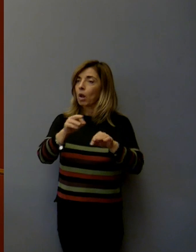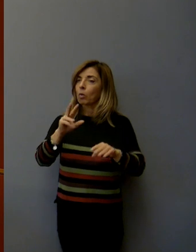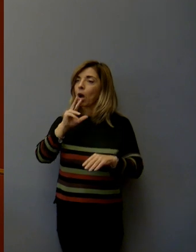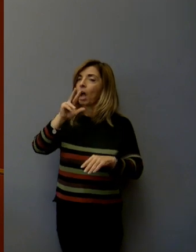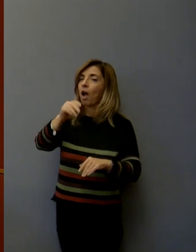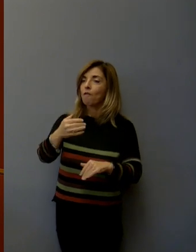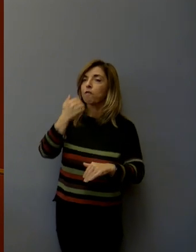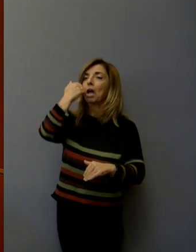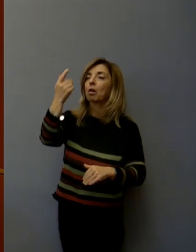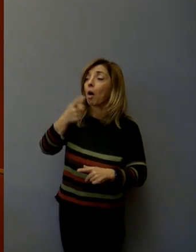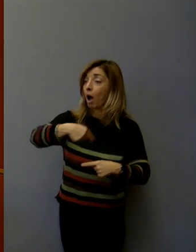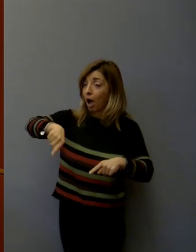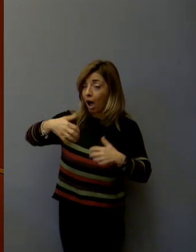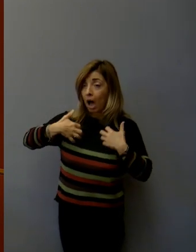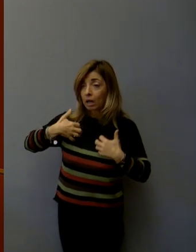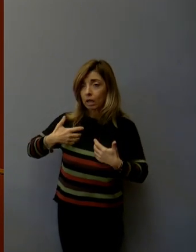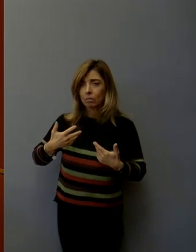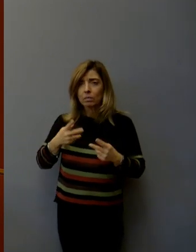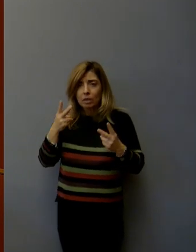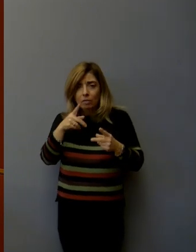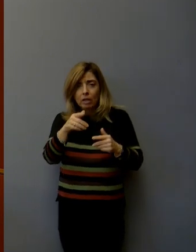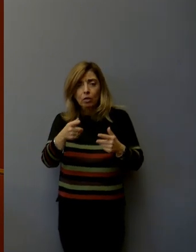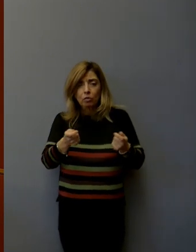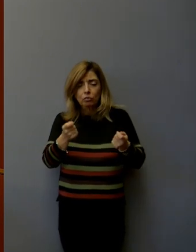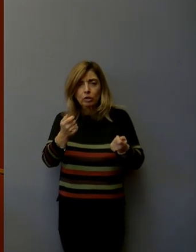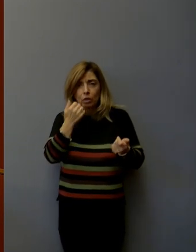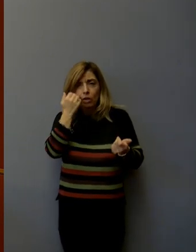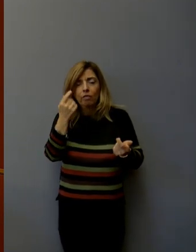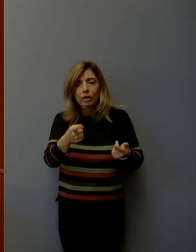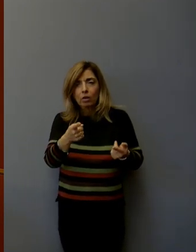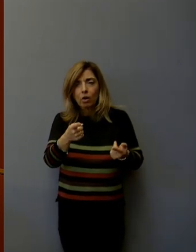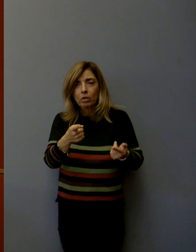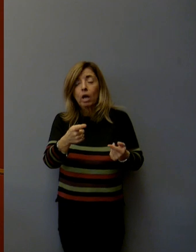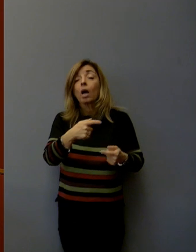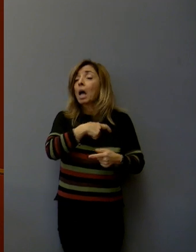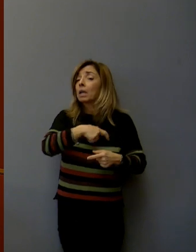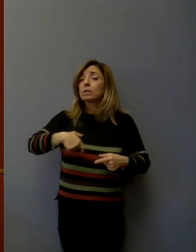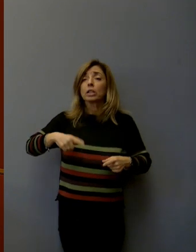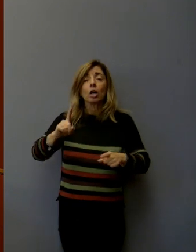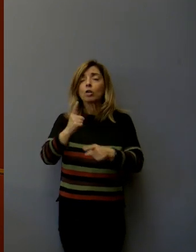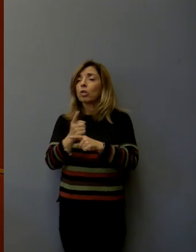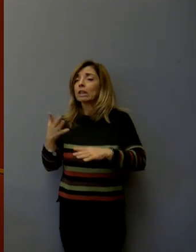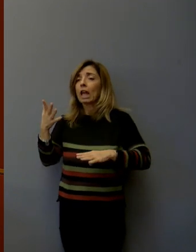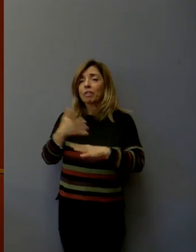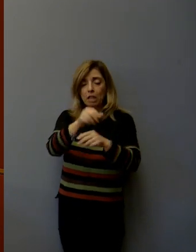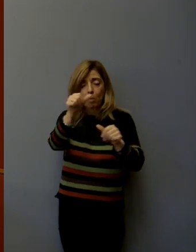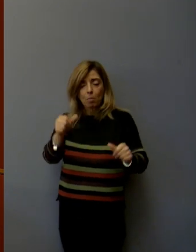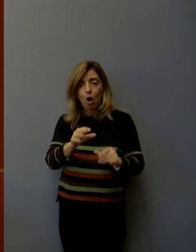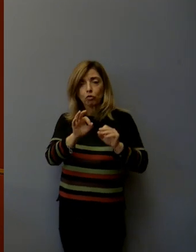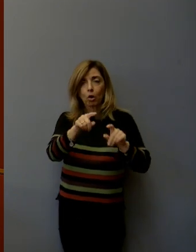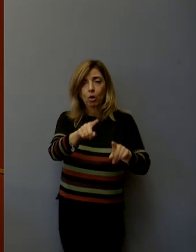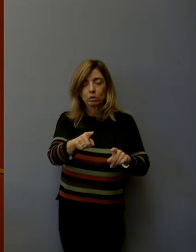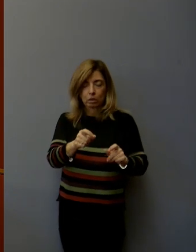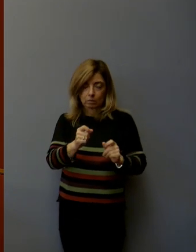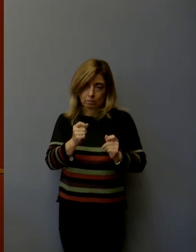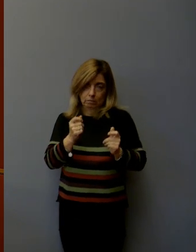di questo genere qua cioè il sindaco non deve intervenire in questa maniera qua è assurdo Quindi ci vuole educazione abbiamo chiesto Una